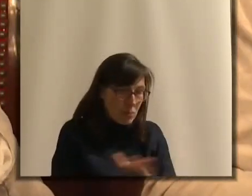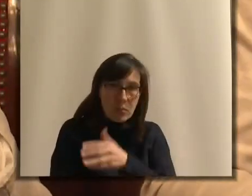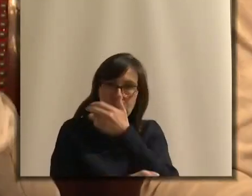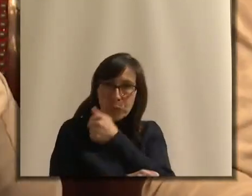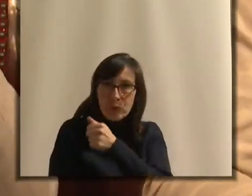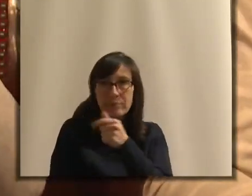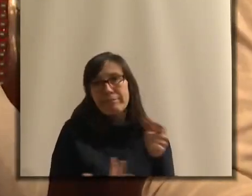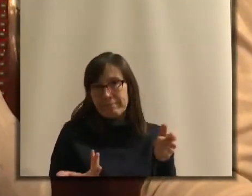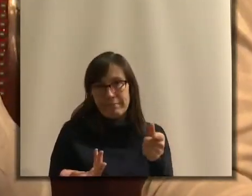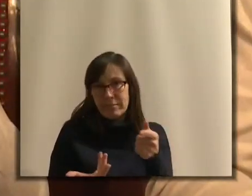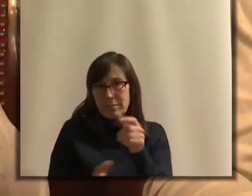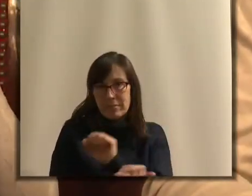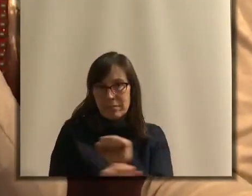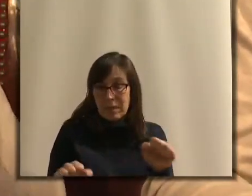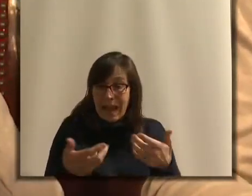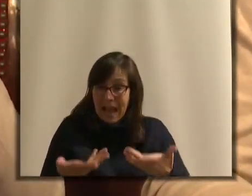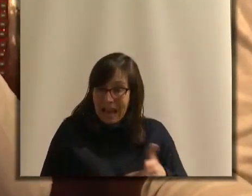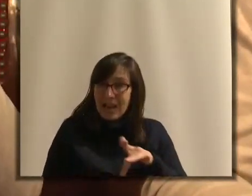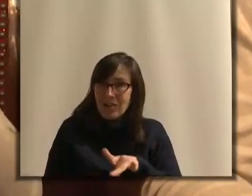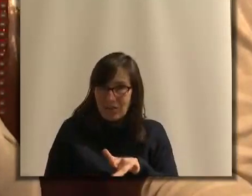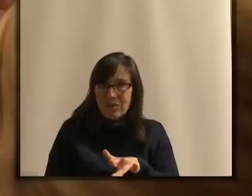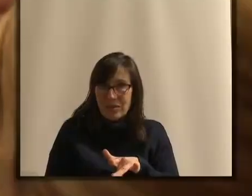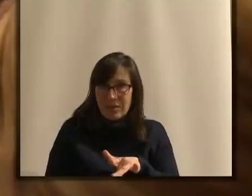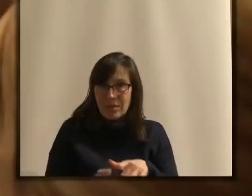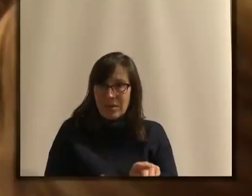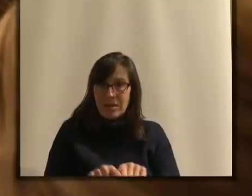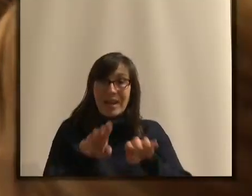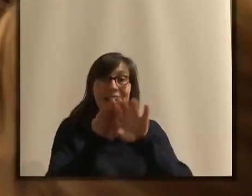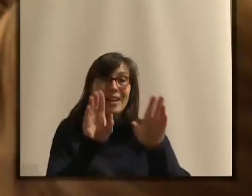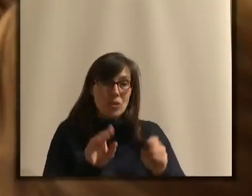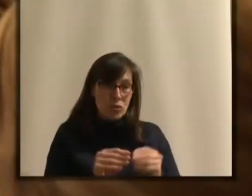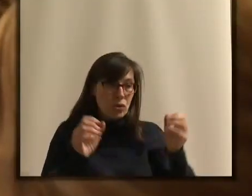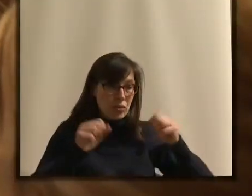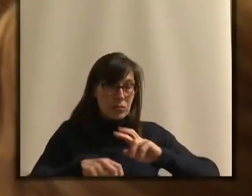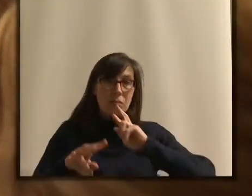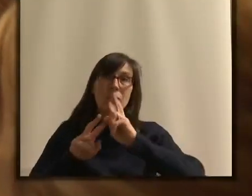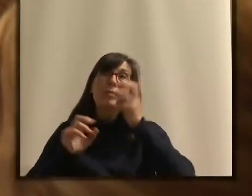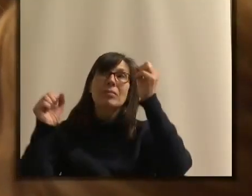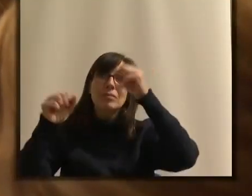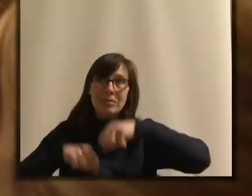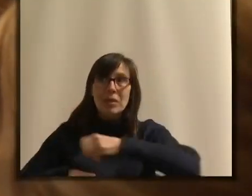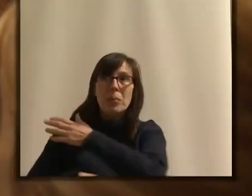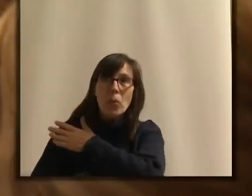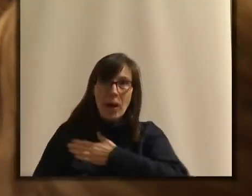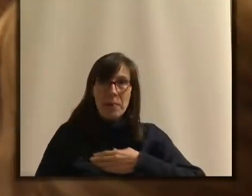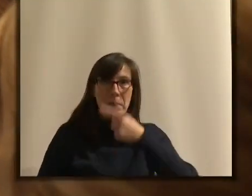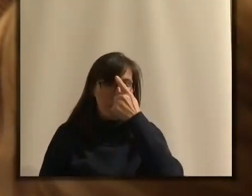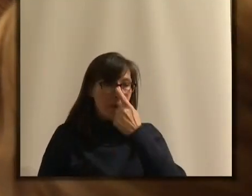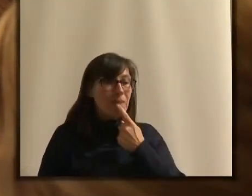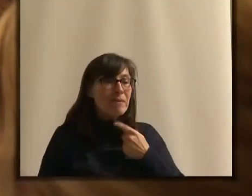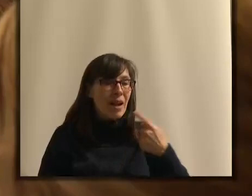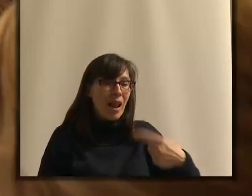cobrir, i estem en aquest punt. Després nosaltres ja hem fet la resolució, hem dit d'acord, sí que volem tots aquests perfils perquè